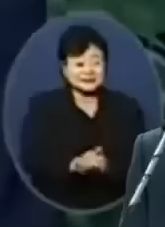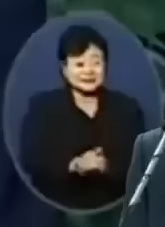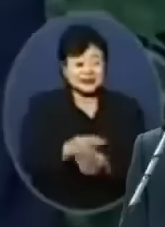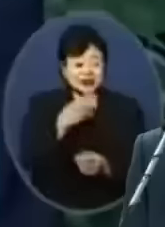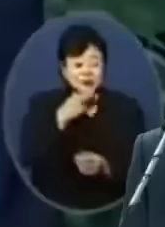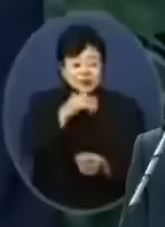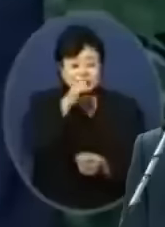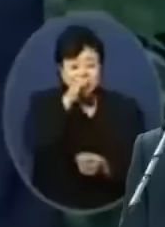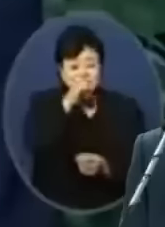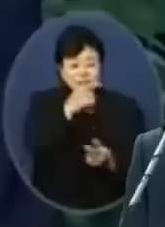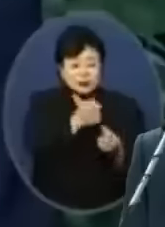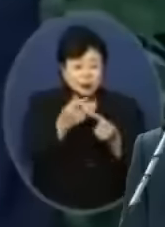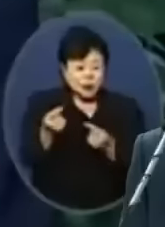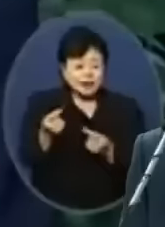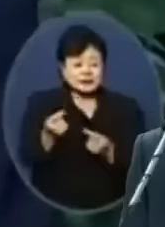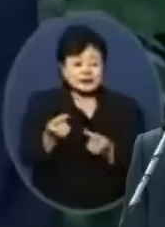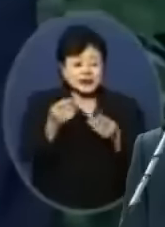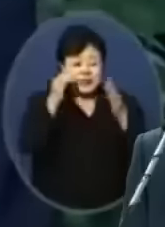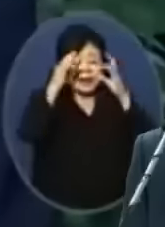없는 것을 있는 것 같이